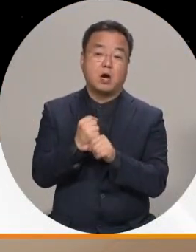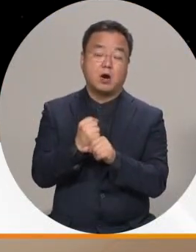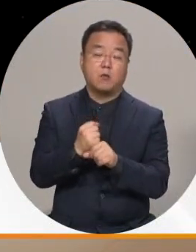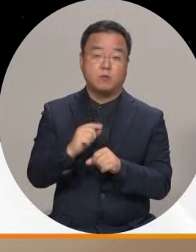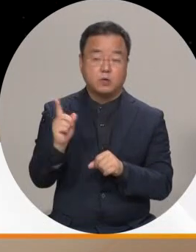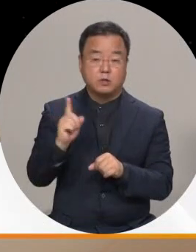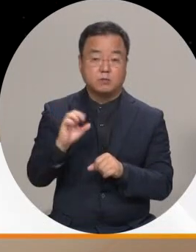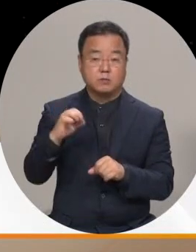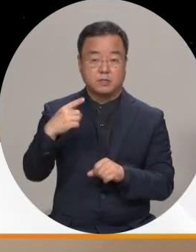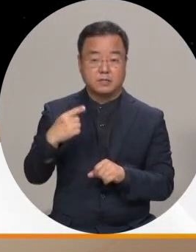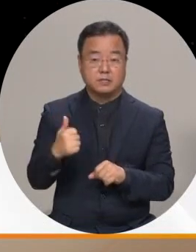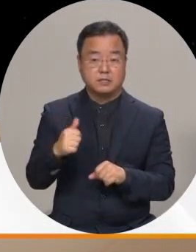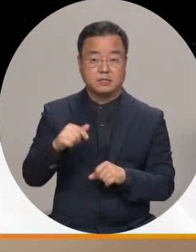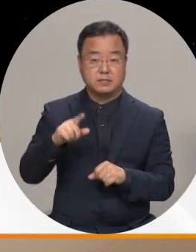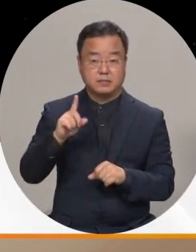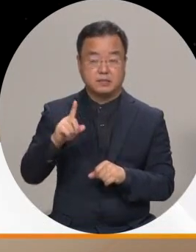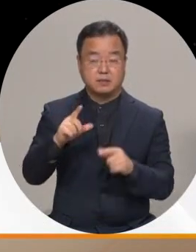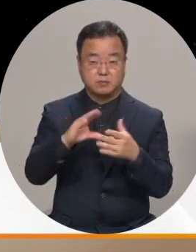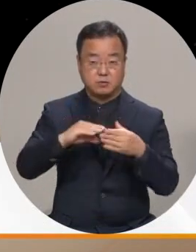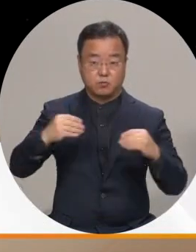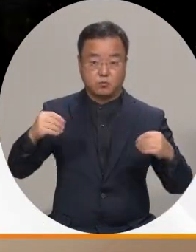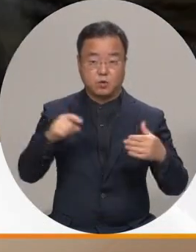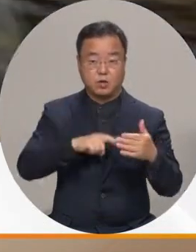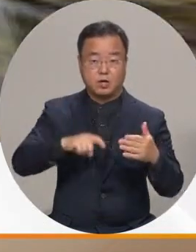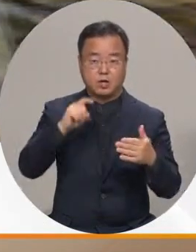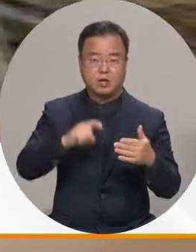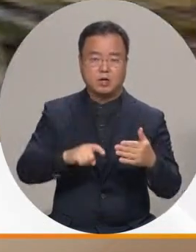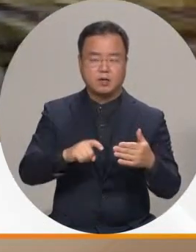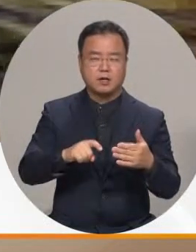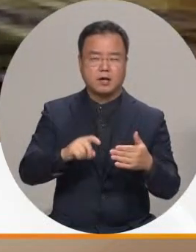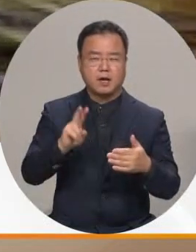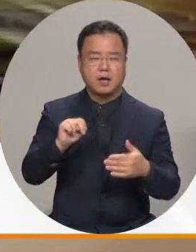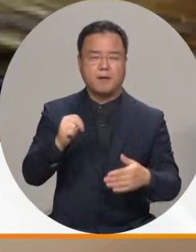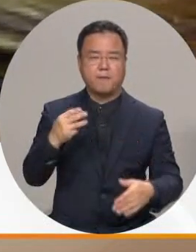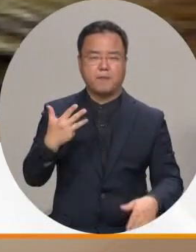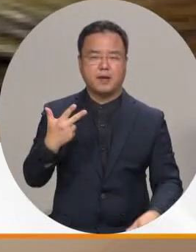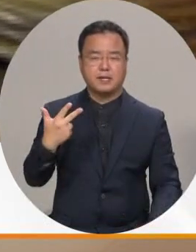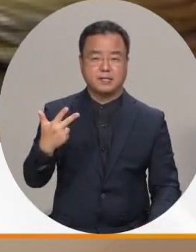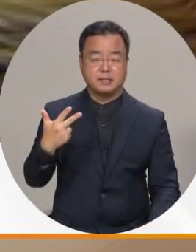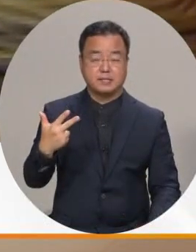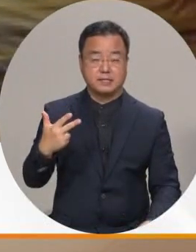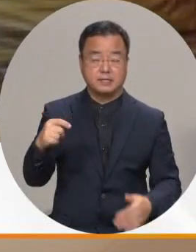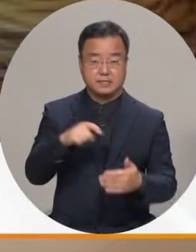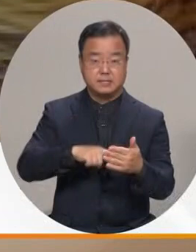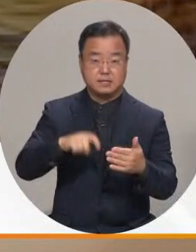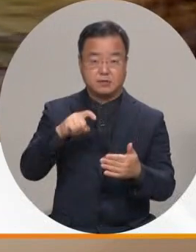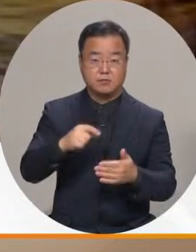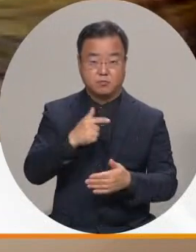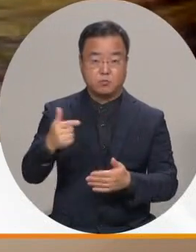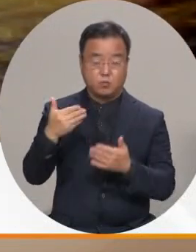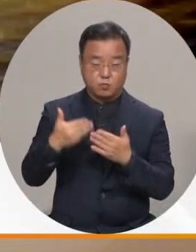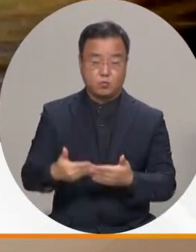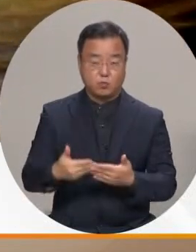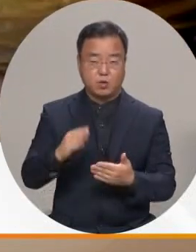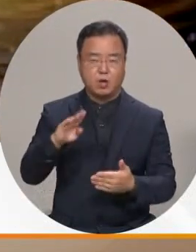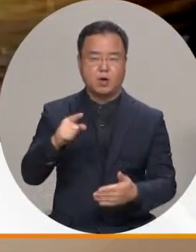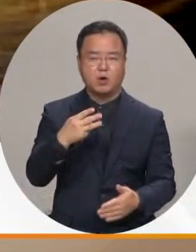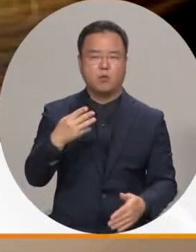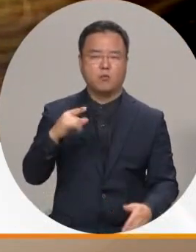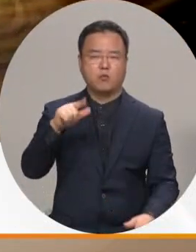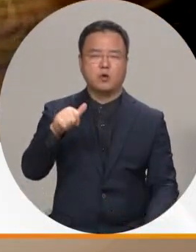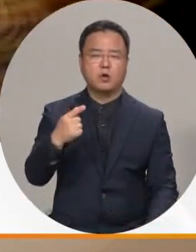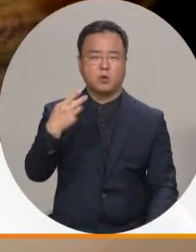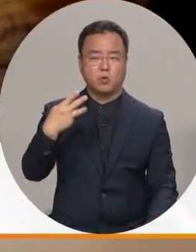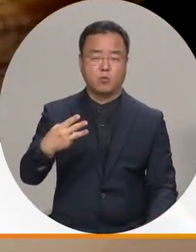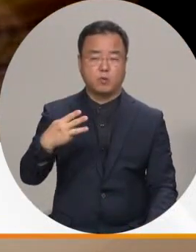위치하고 있는 초대형 타원 은하인 m87 은하 중심에 위치한 초대질량 블랙홀이 팽이처럼 빙글빙글 돌고